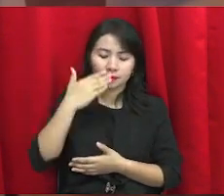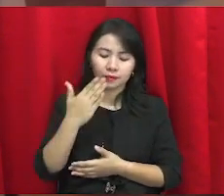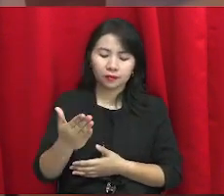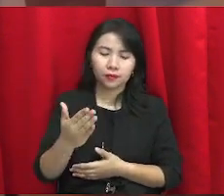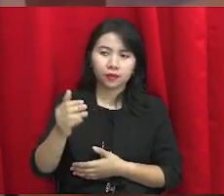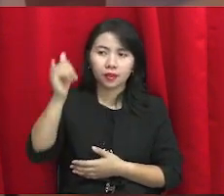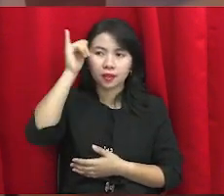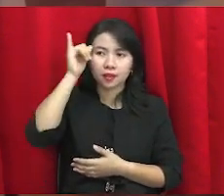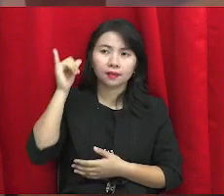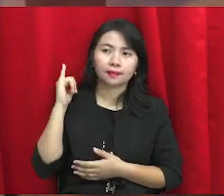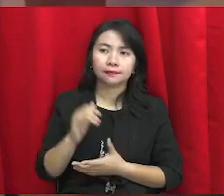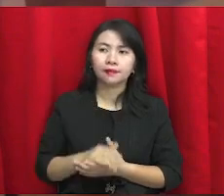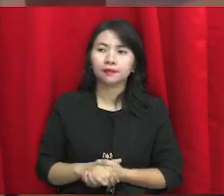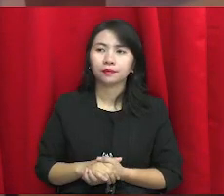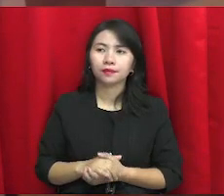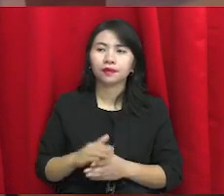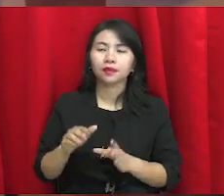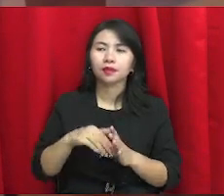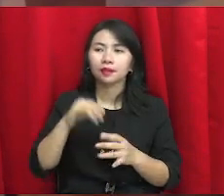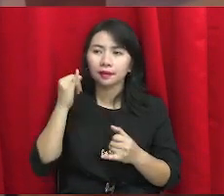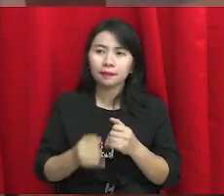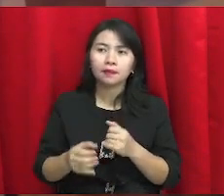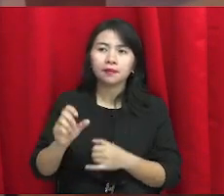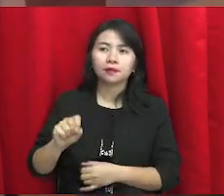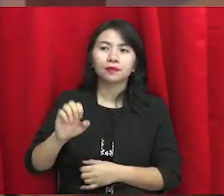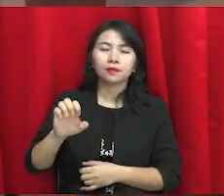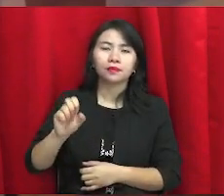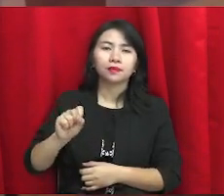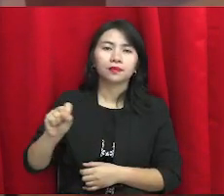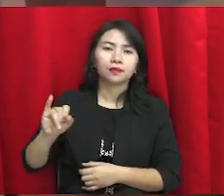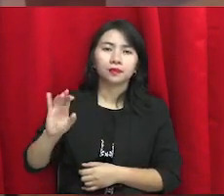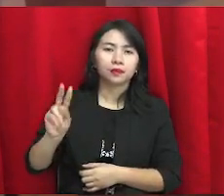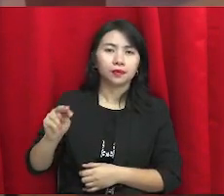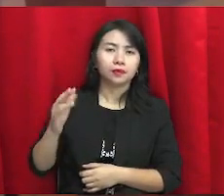Sir Jow, yung sa last session na sabi ni Pastor RJ na